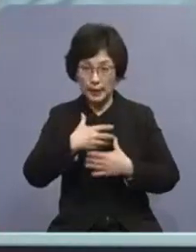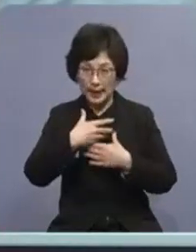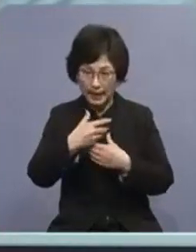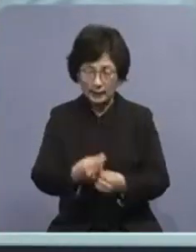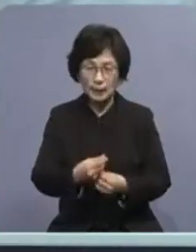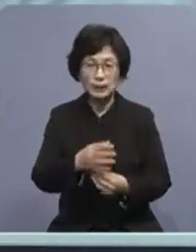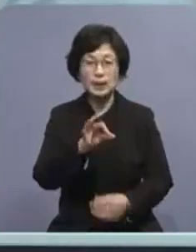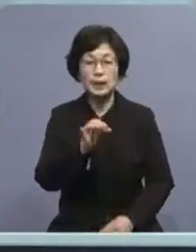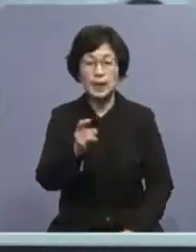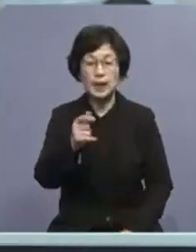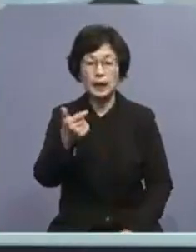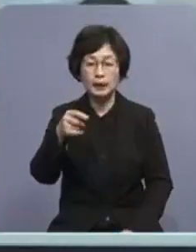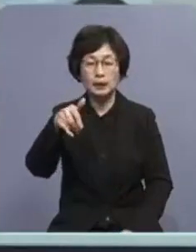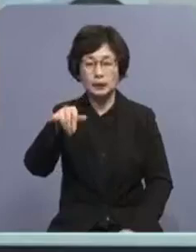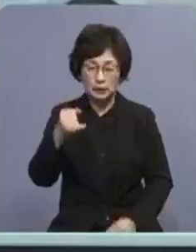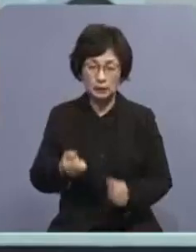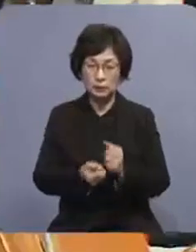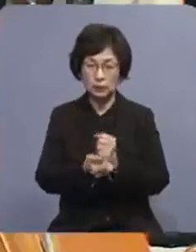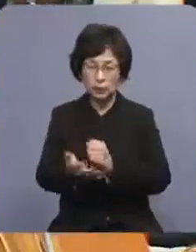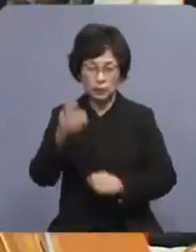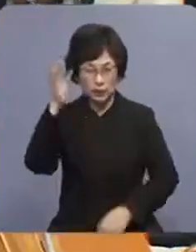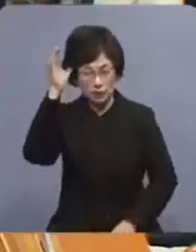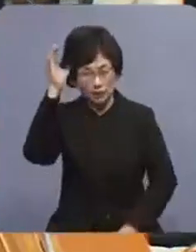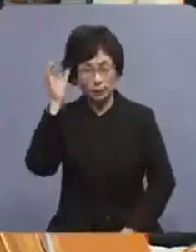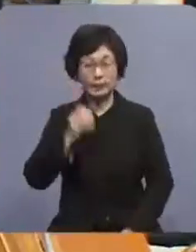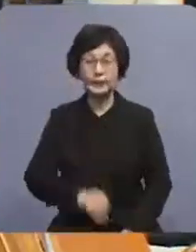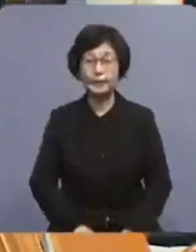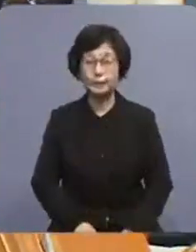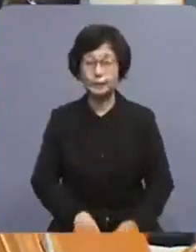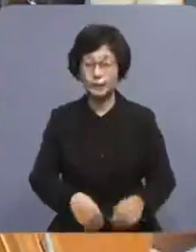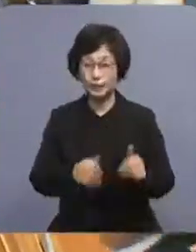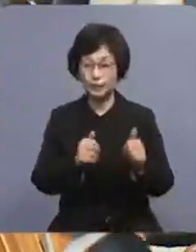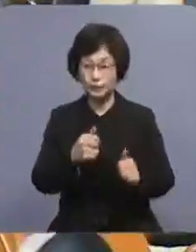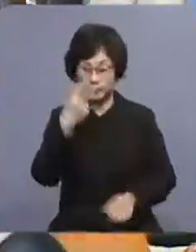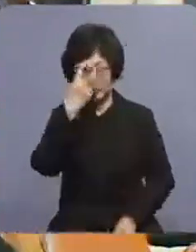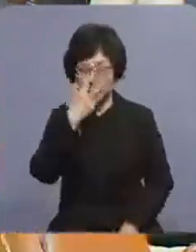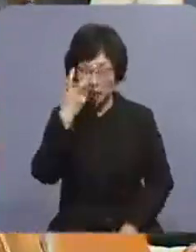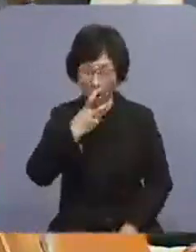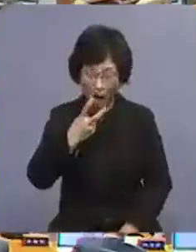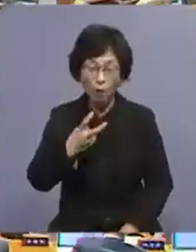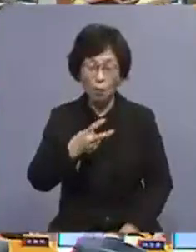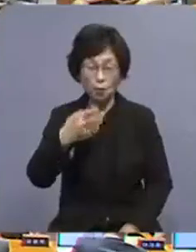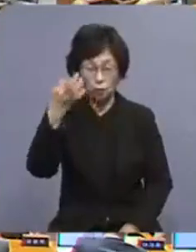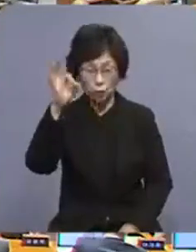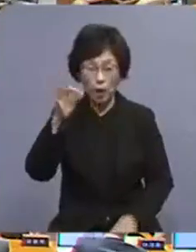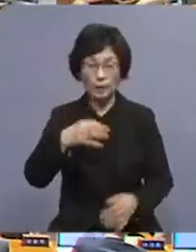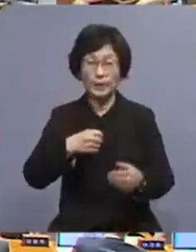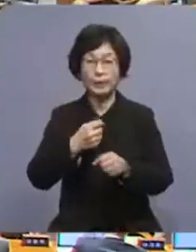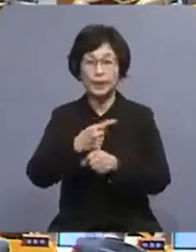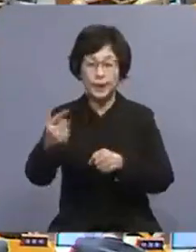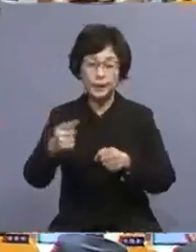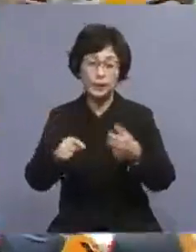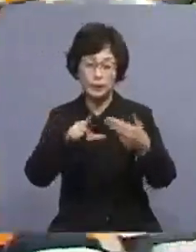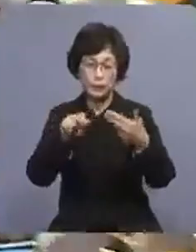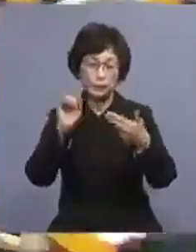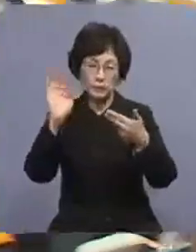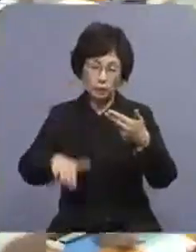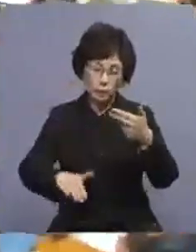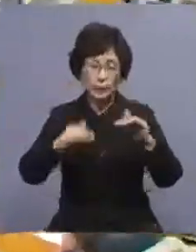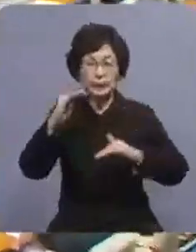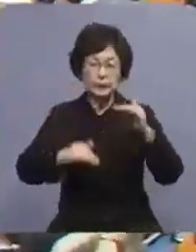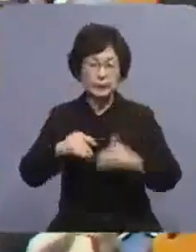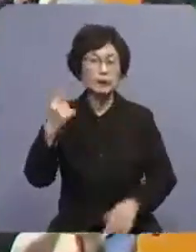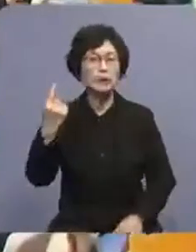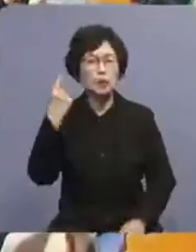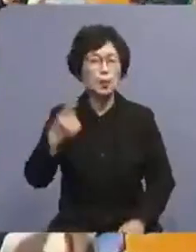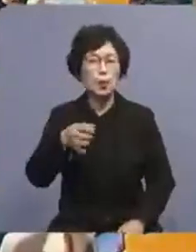마련할 수 있을 것으로 기대해야 합니다 법사위 심사와 본회의를 통과하면 내년 하반기부터 차등 요금이